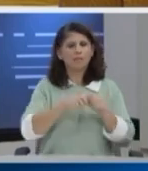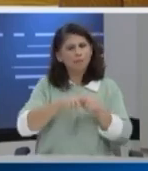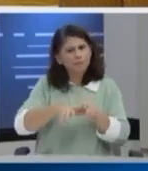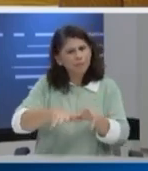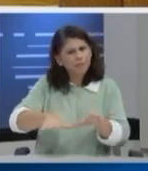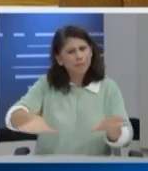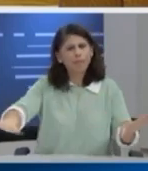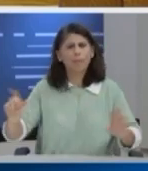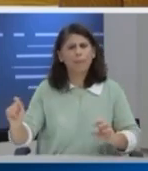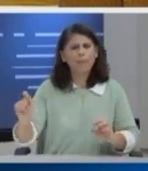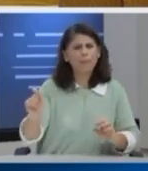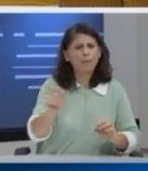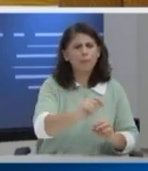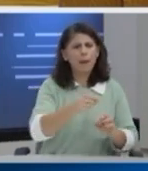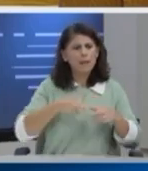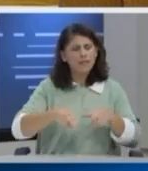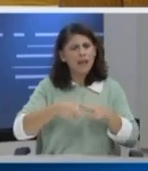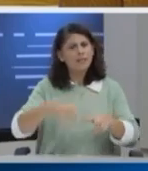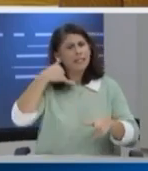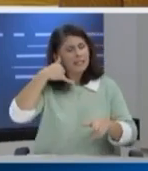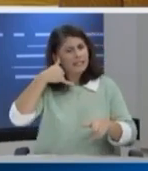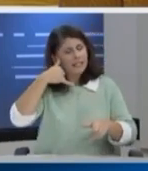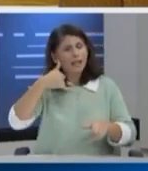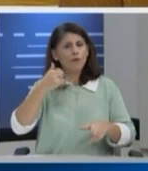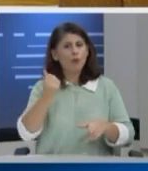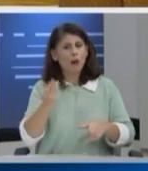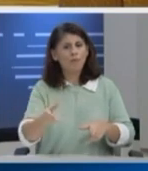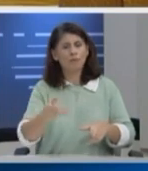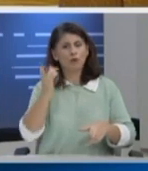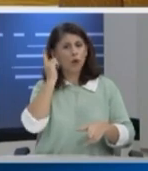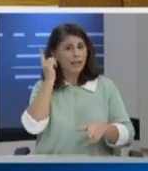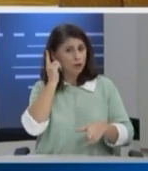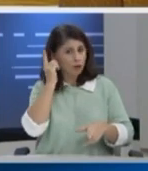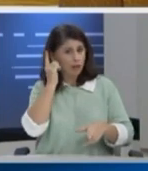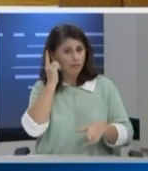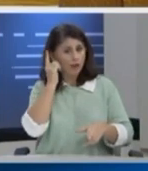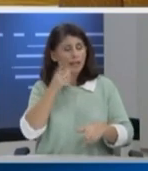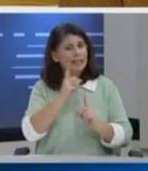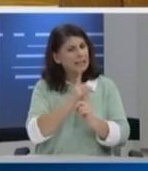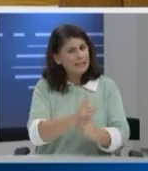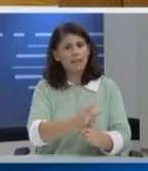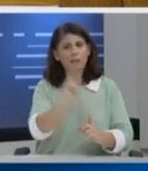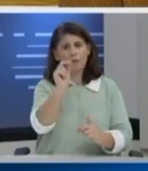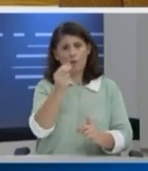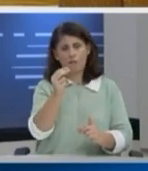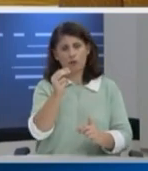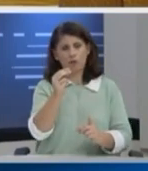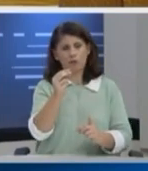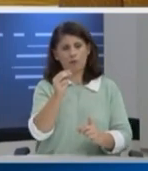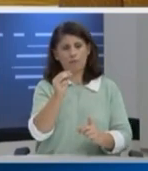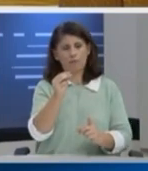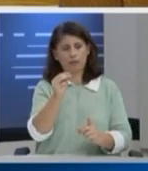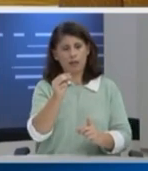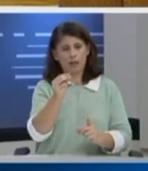μαζικά με τις διευθύνσεις και τους τηλεφωνικούς αριθμούς των κινητών τηλεφώνων συγκεκριμένων βουλευτών, οι οποίοι